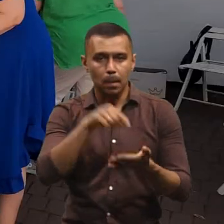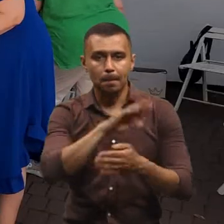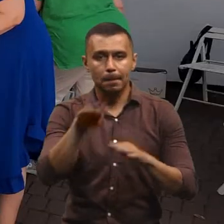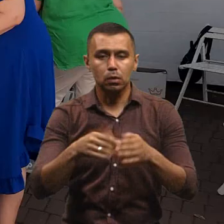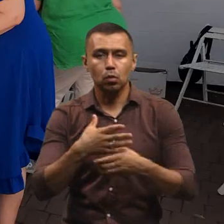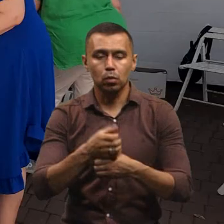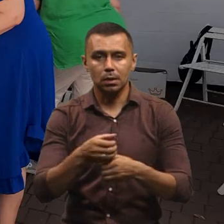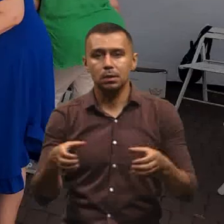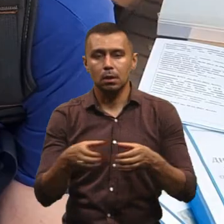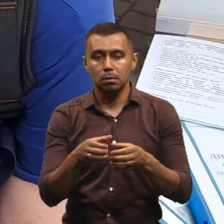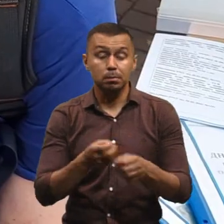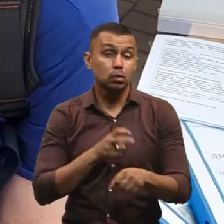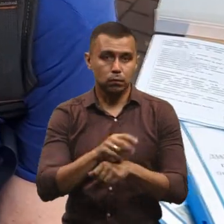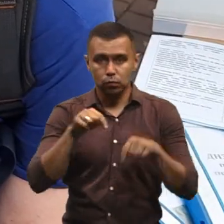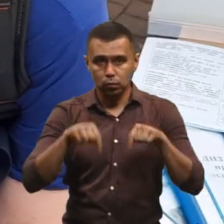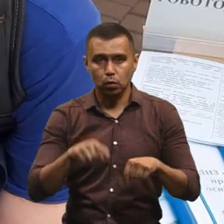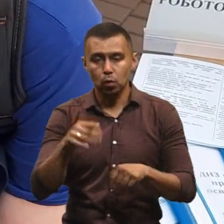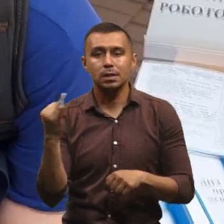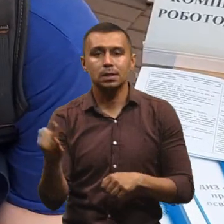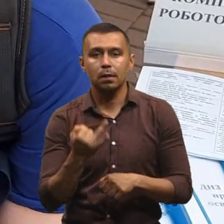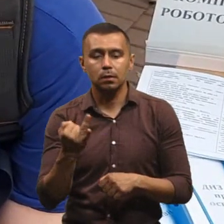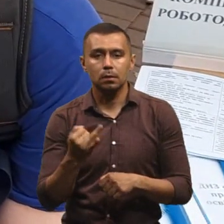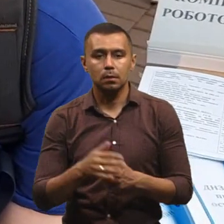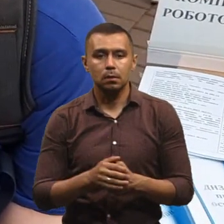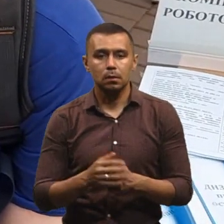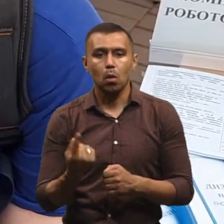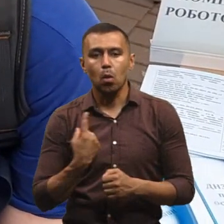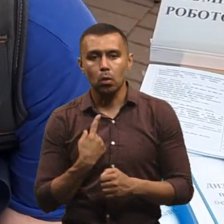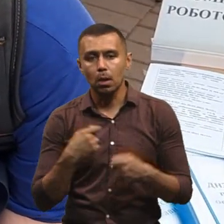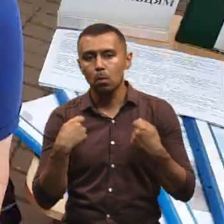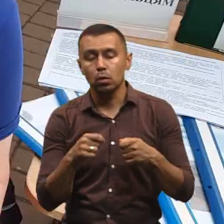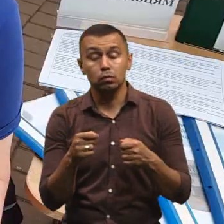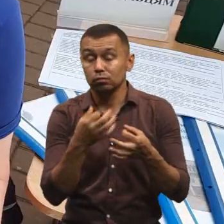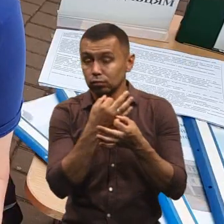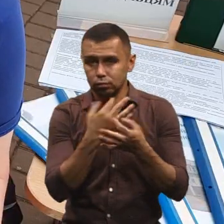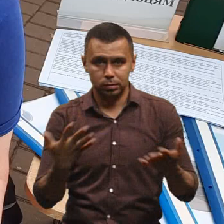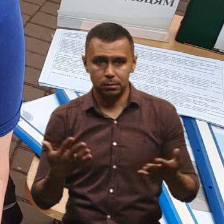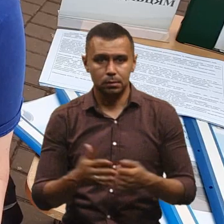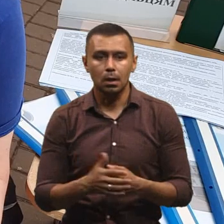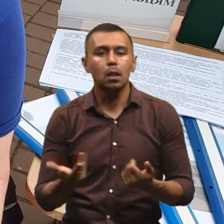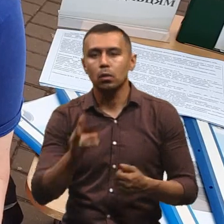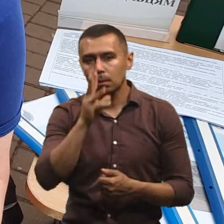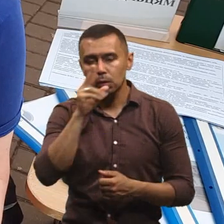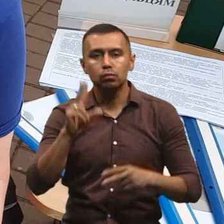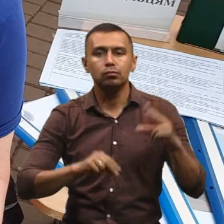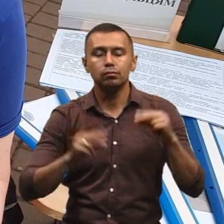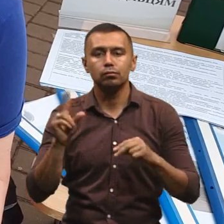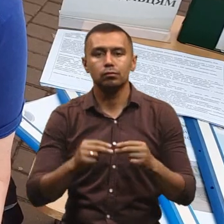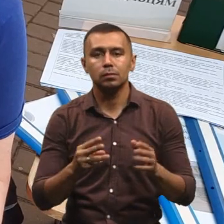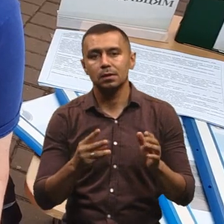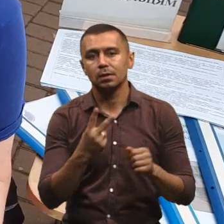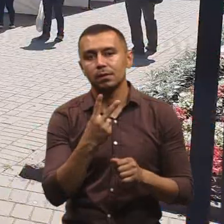штату тому і прийшов на ярмарок його цікавить охорона в продажі що-небудь А на яку зарплату розраховуєте